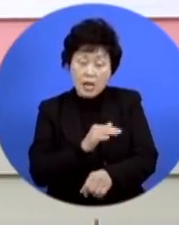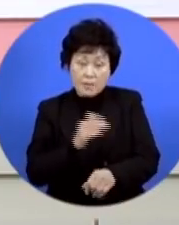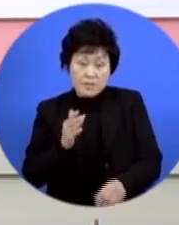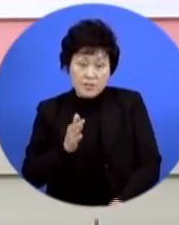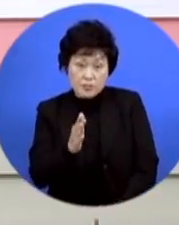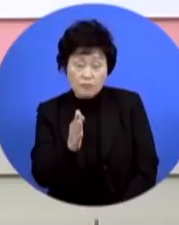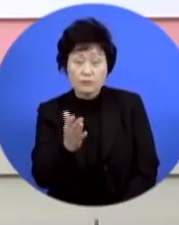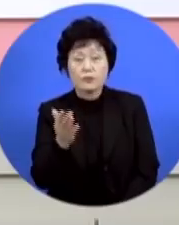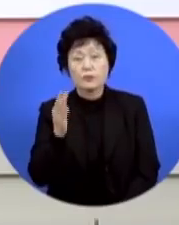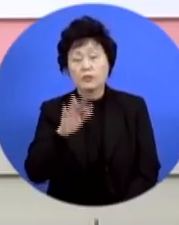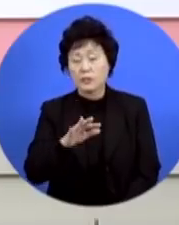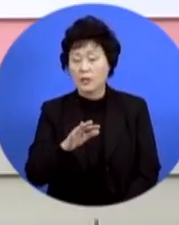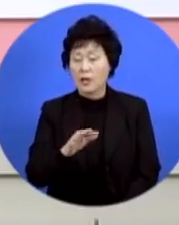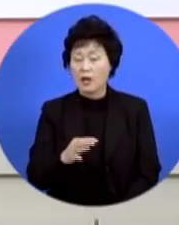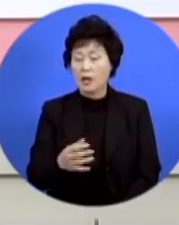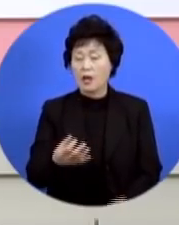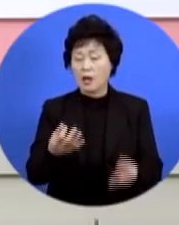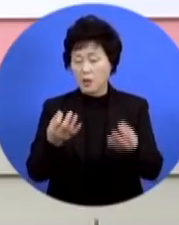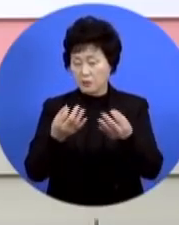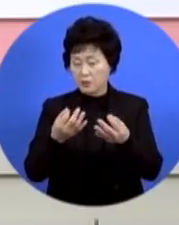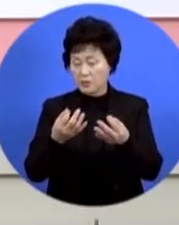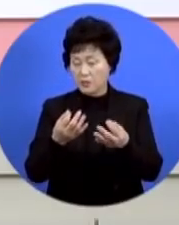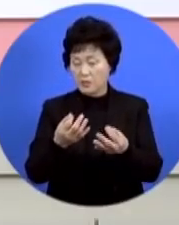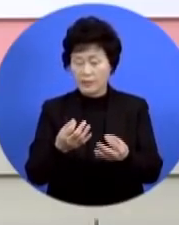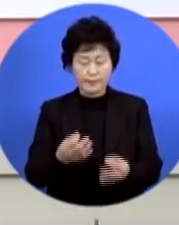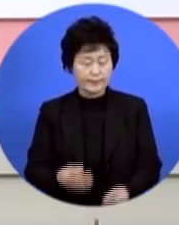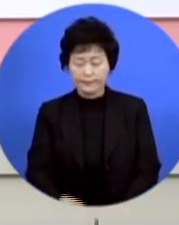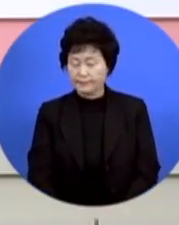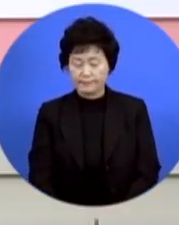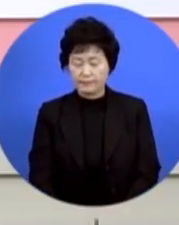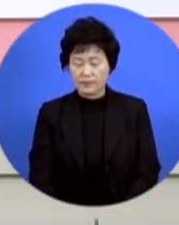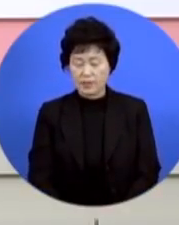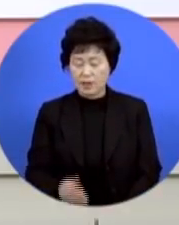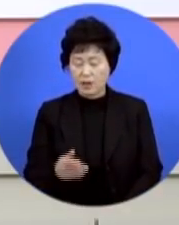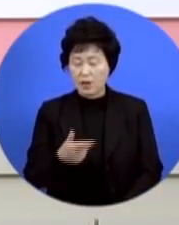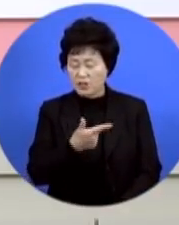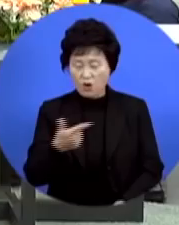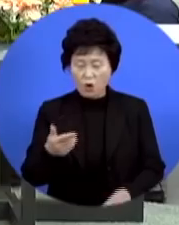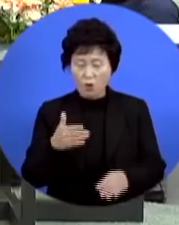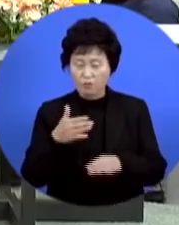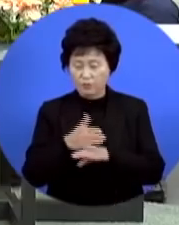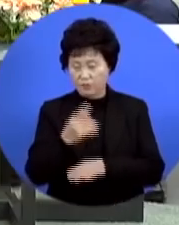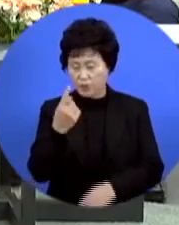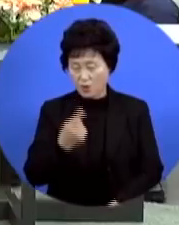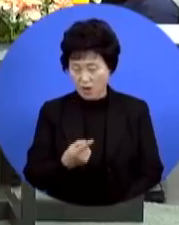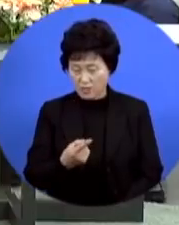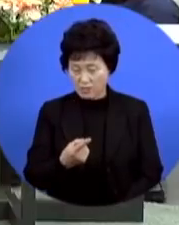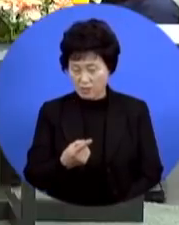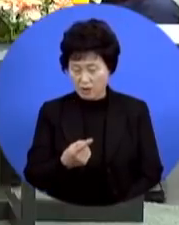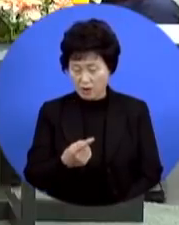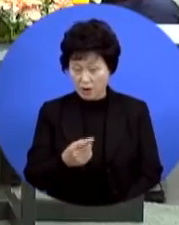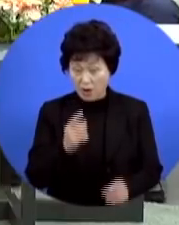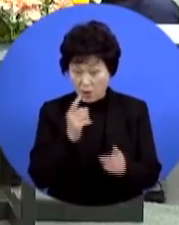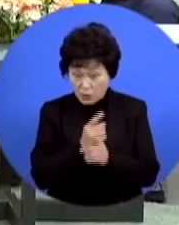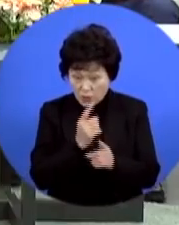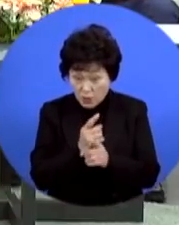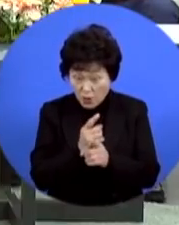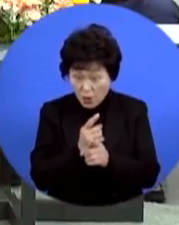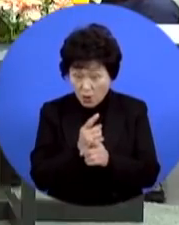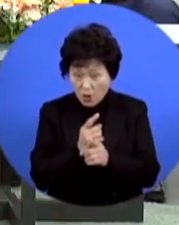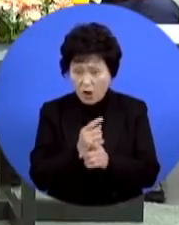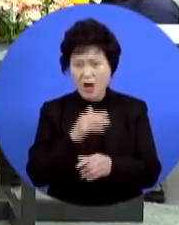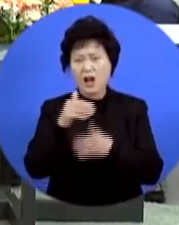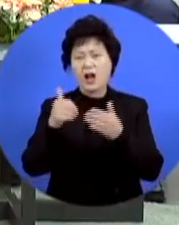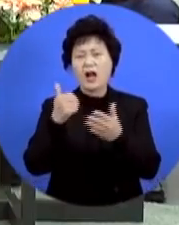말이 자기도 자신을 못해 너무 늦게 오셨다는 거예요. 그래가지고 이건 하나님만이 하시는 일인데 기도하면서 해봅시다